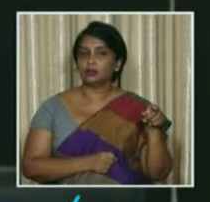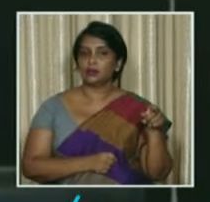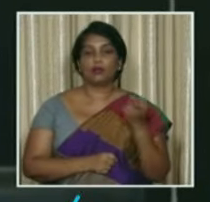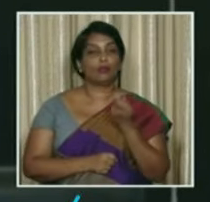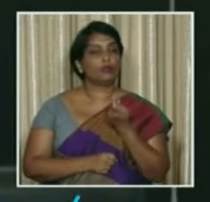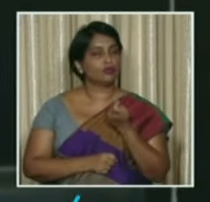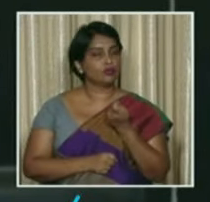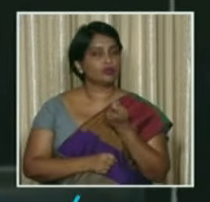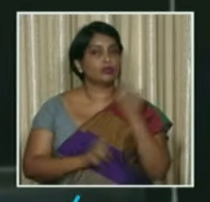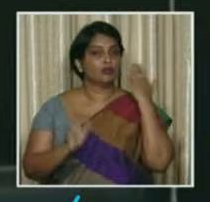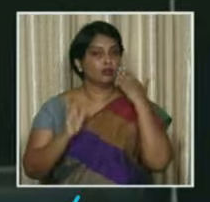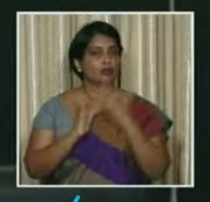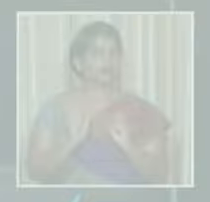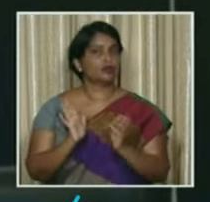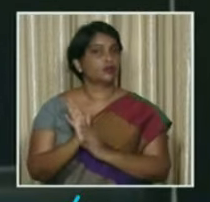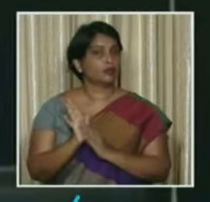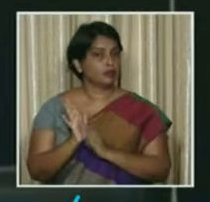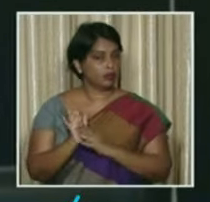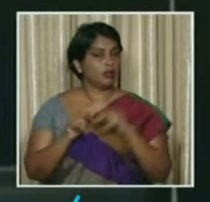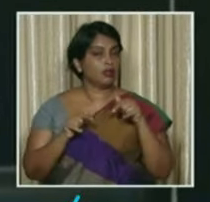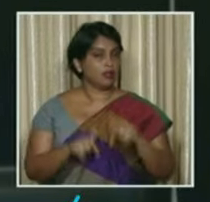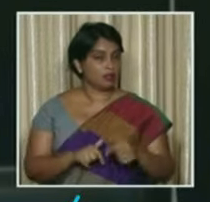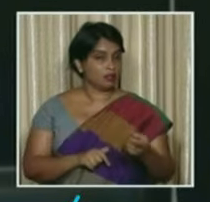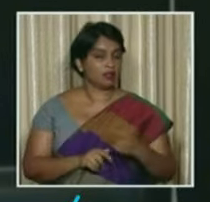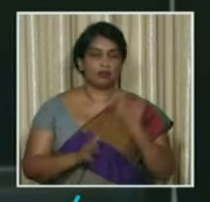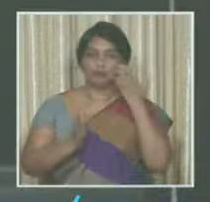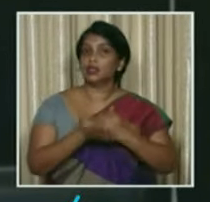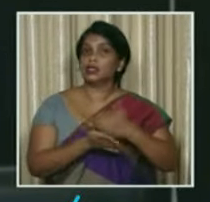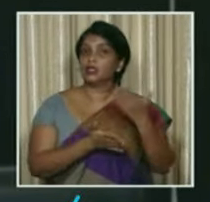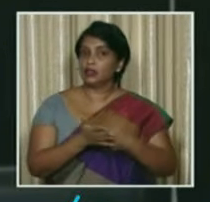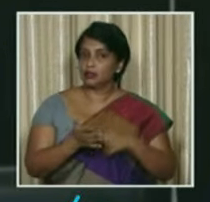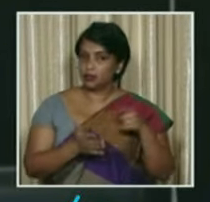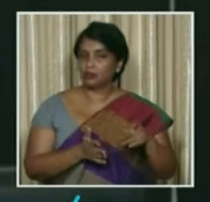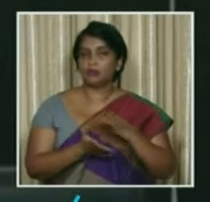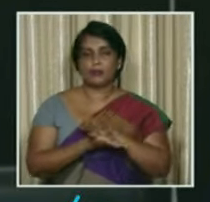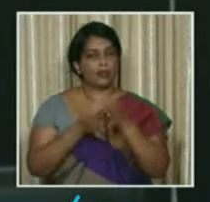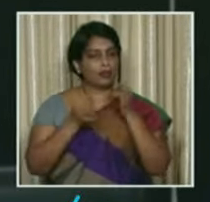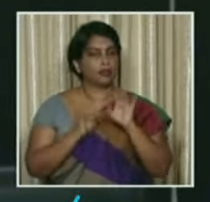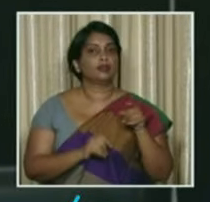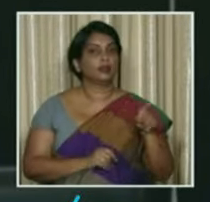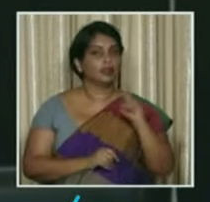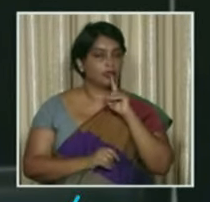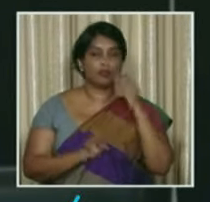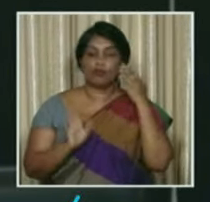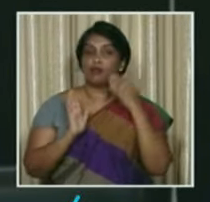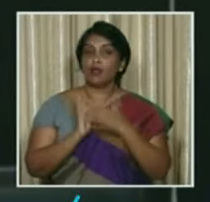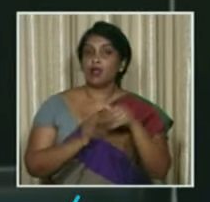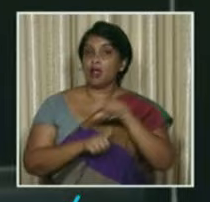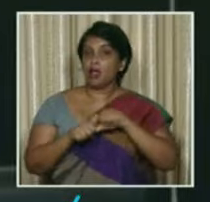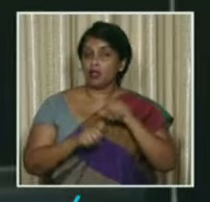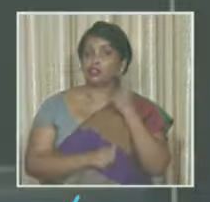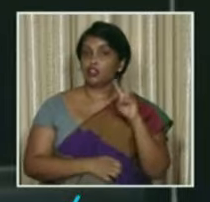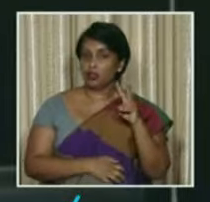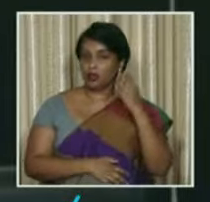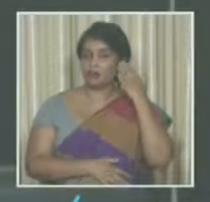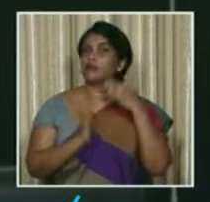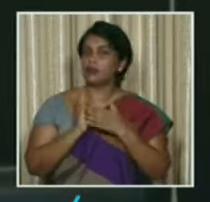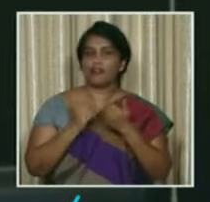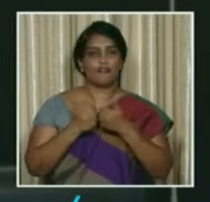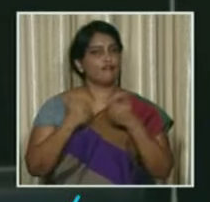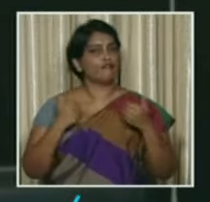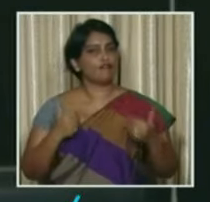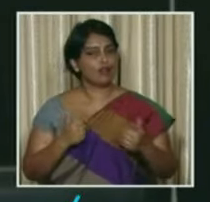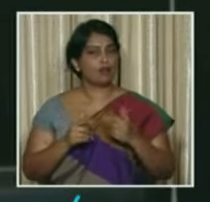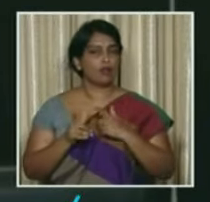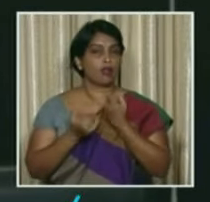මූල්‍ය මුදල් පිළිබඳ කාර්යක සභාවට අද දින ඉදිරිපත් කරපු වාර්තාවේ ඉතා පැහැදිලිව තියෙනවා මේ සඳහා ආයතන 12ක් පිළිබඳ වෙනම